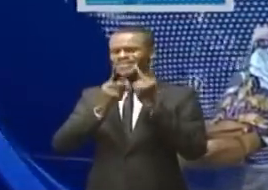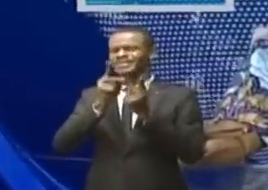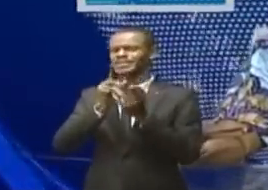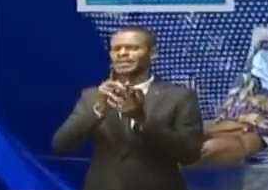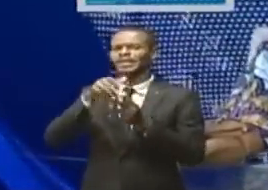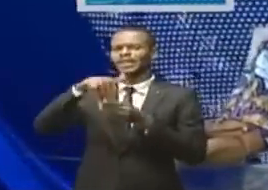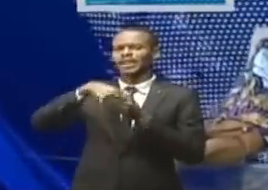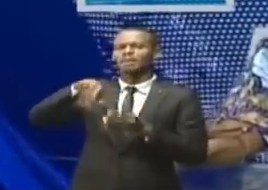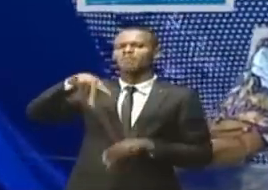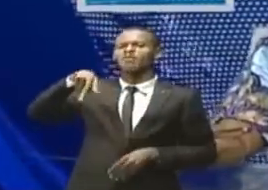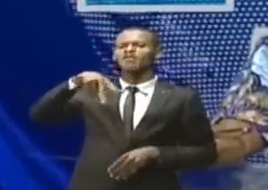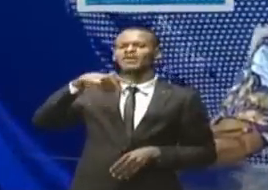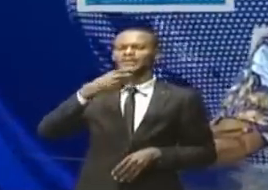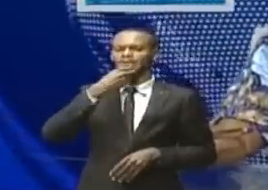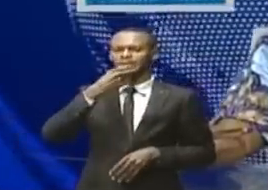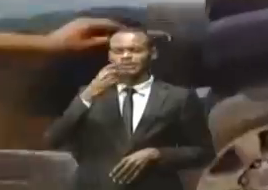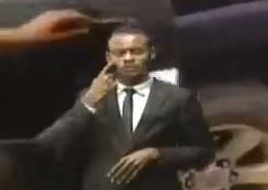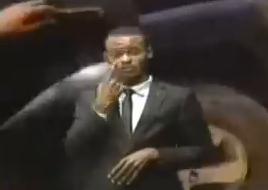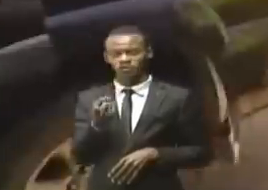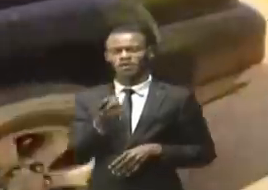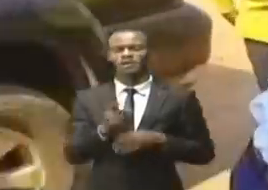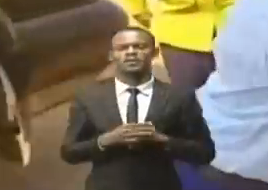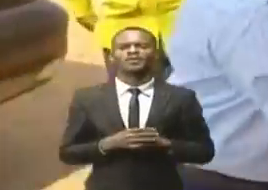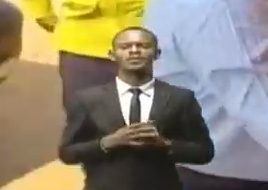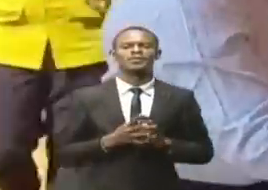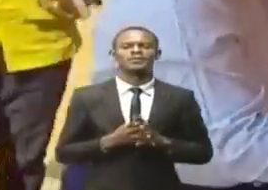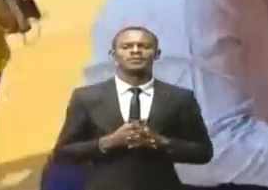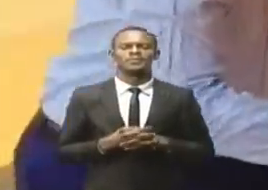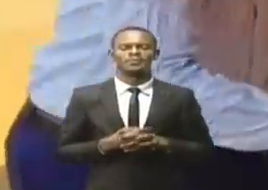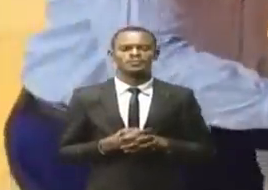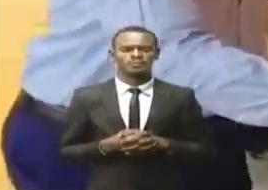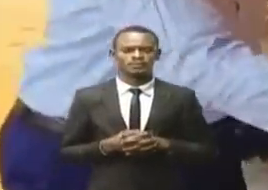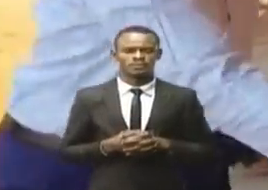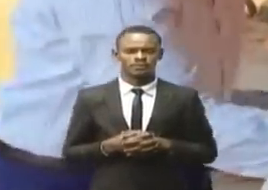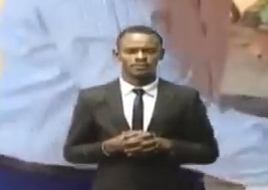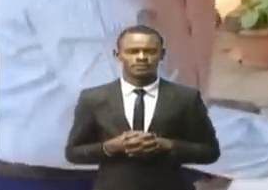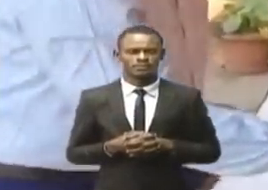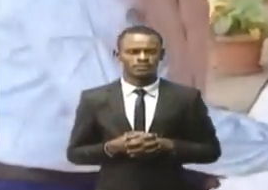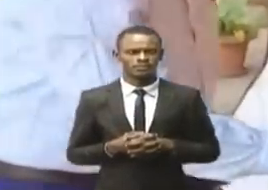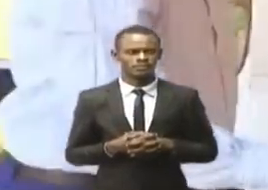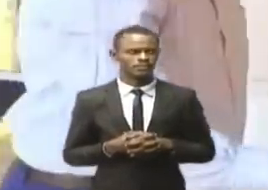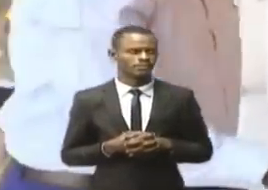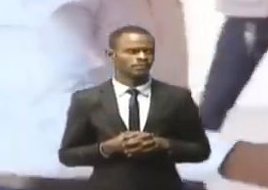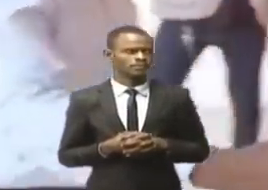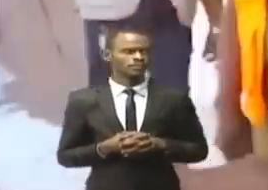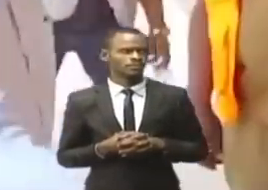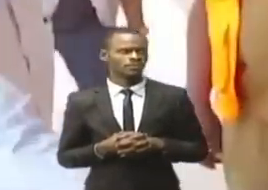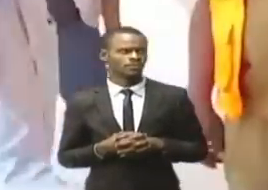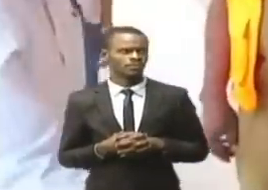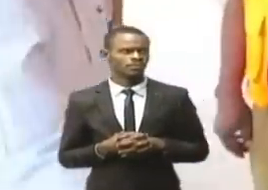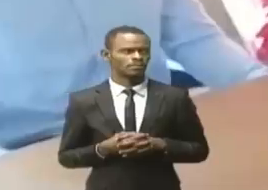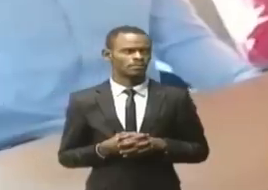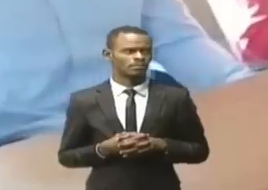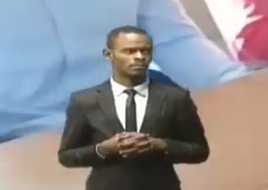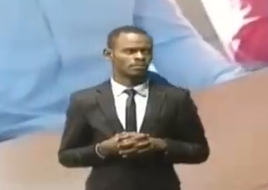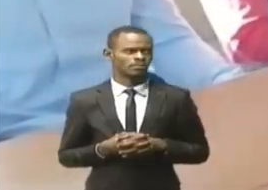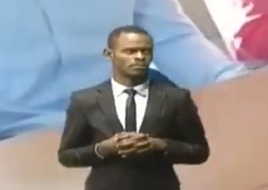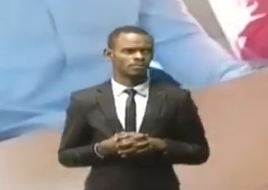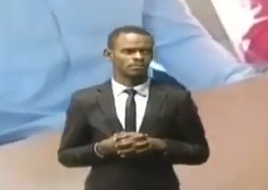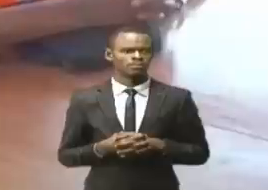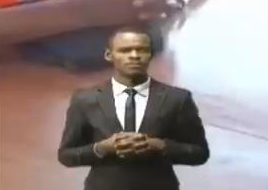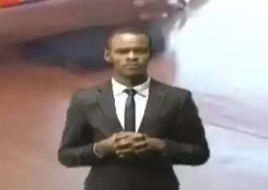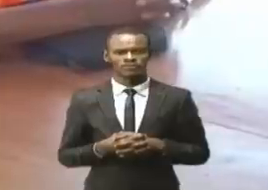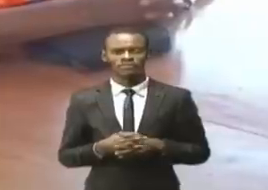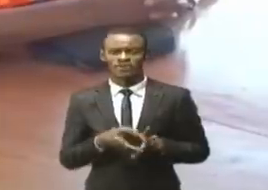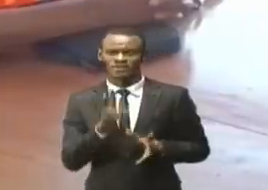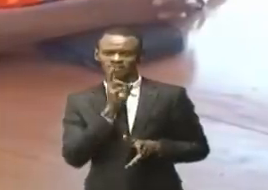C'est un reportage de Blaise Boukou-Kassanda. Cette joie d'accueillir le DGA de l'office des routes s'est manifestée également dans la